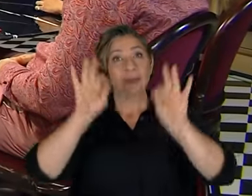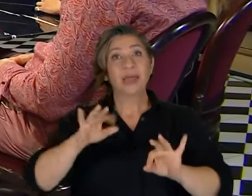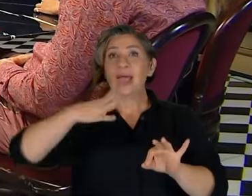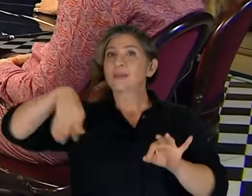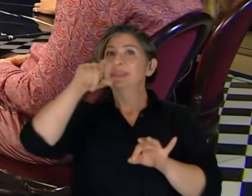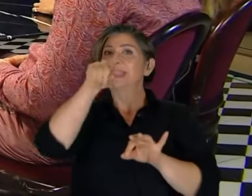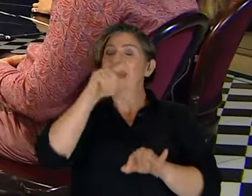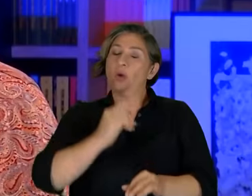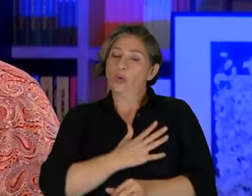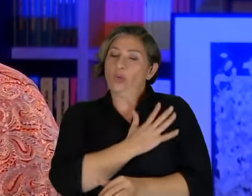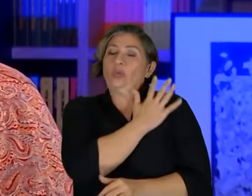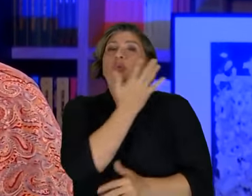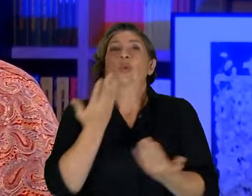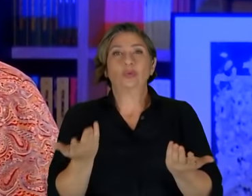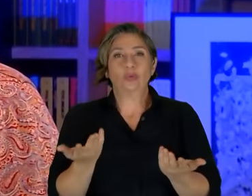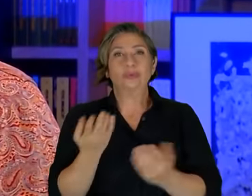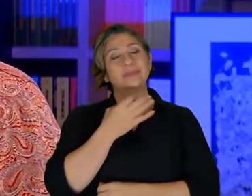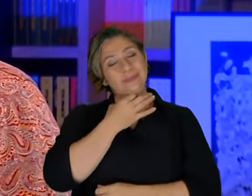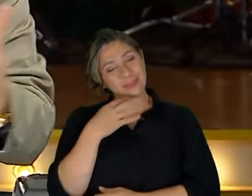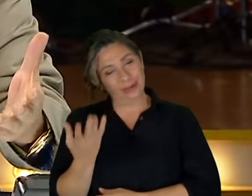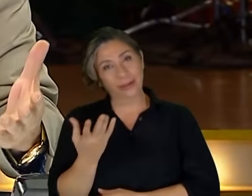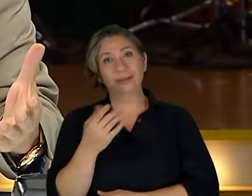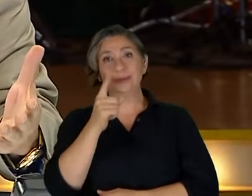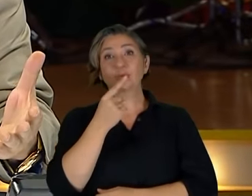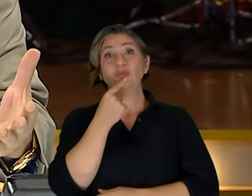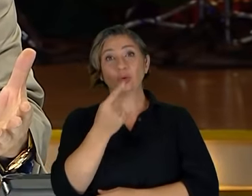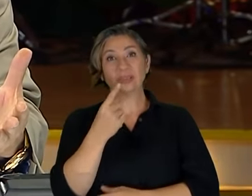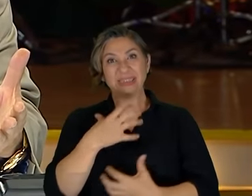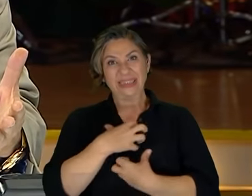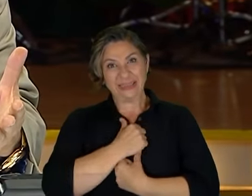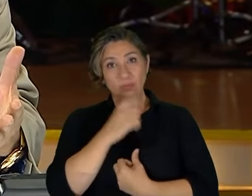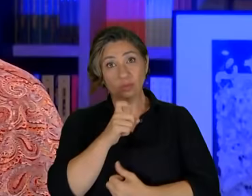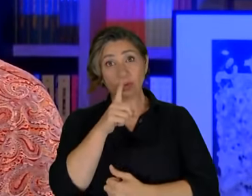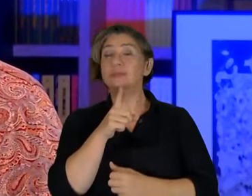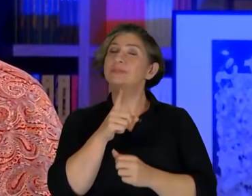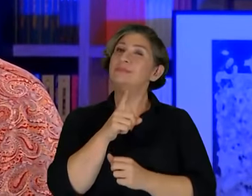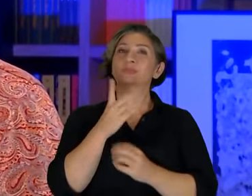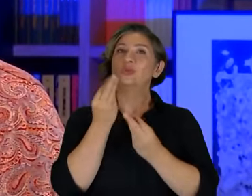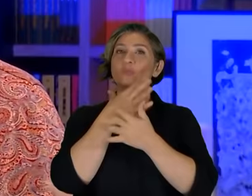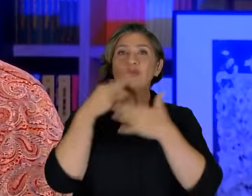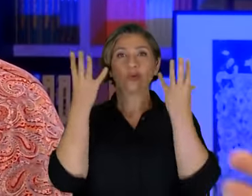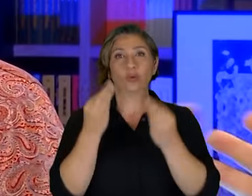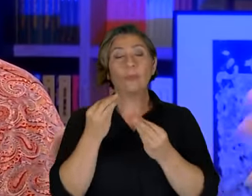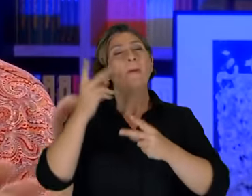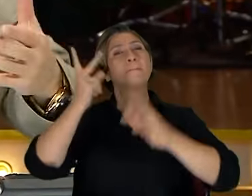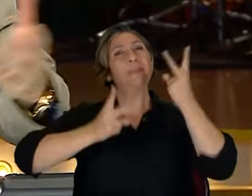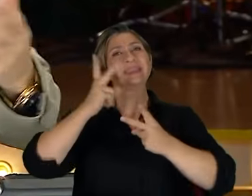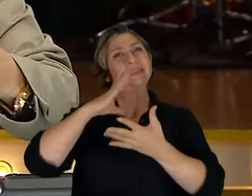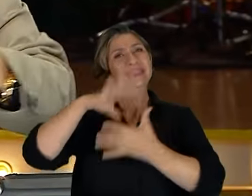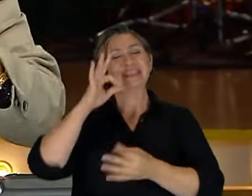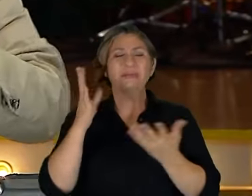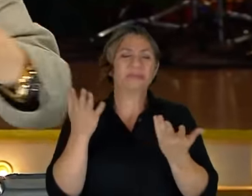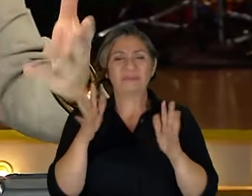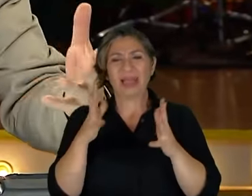hepimiz seninle gurur duyuyoruz. Teşekkür ederim. Sağ olun. Bunları söylemem canını sıkıyor mu? Hayır, sıkmıyor. Çok mutlu oluyorum. Ha, yani çünkü bazen insan